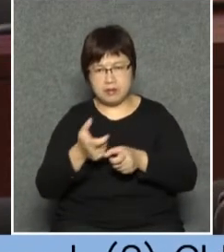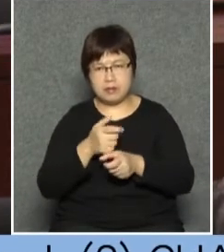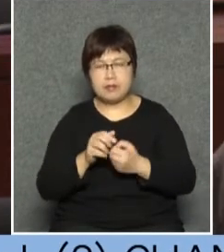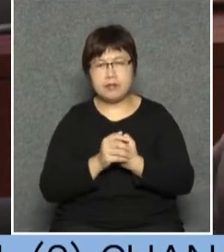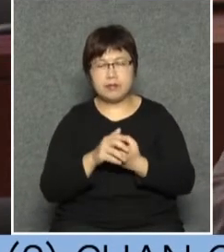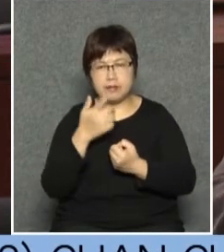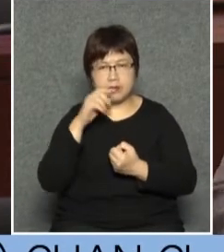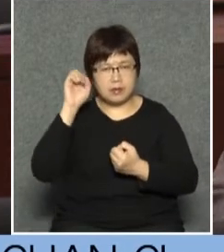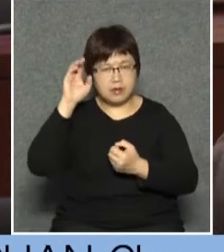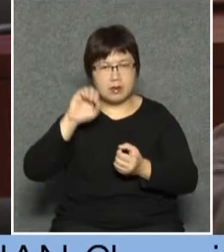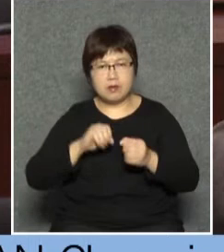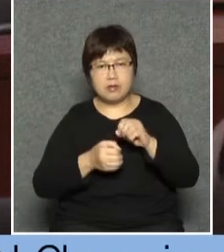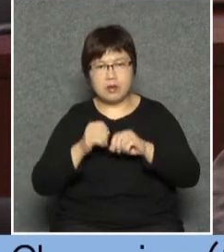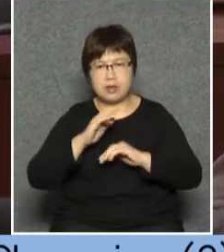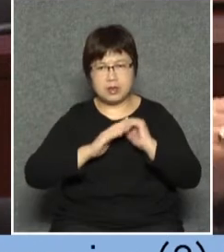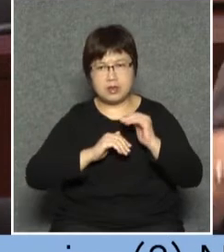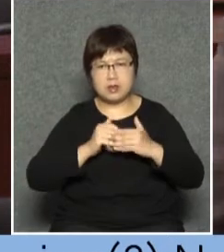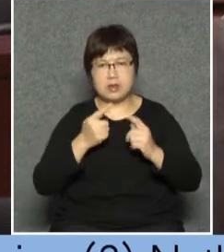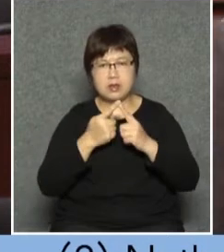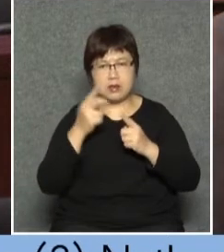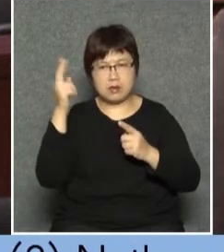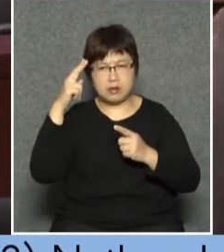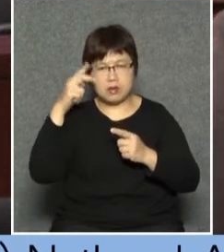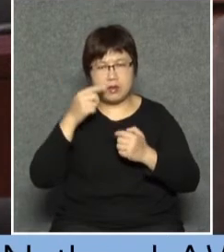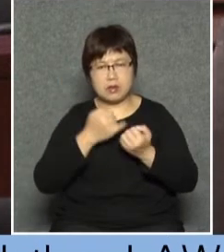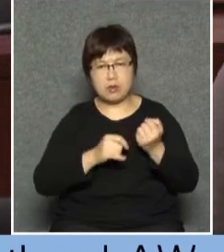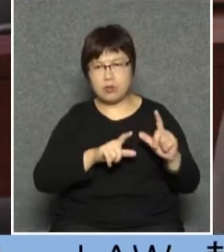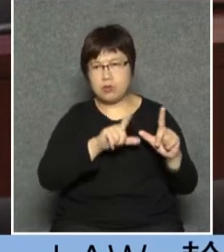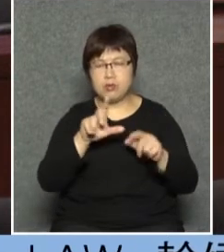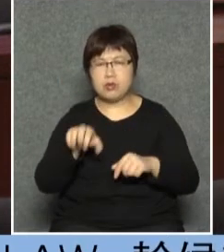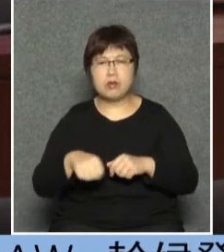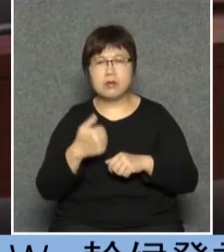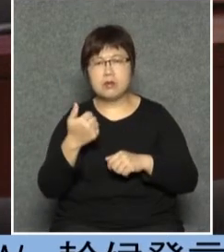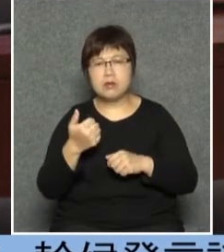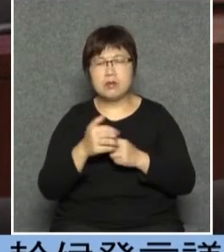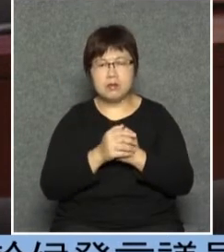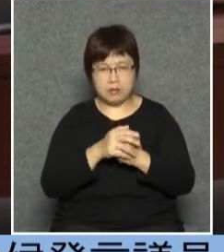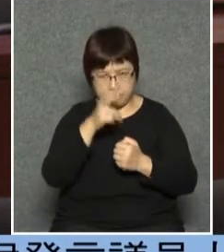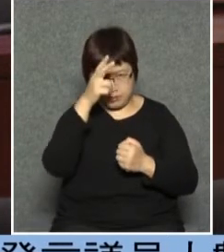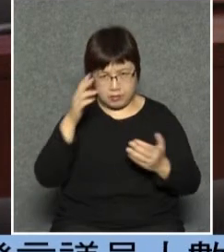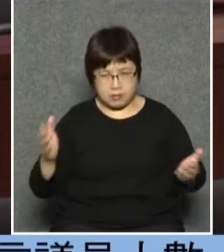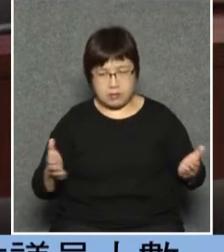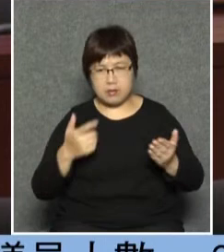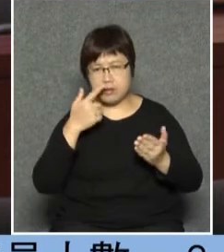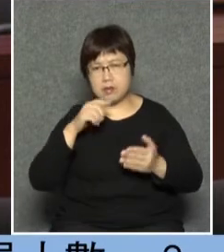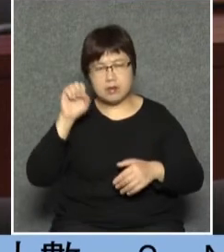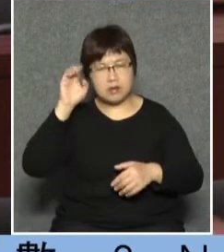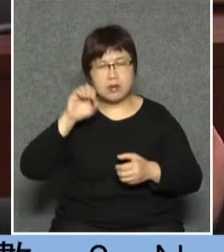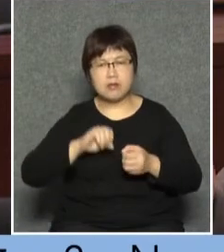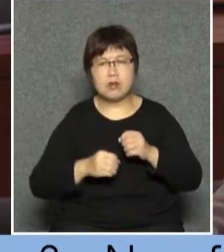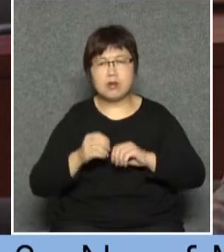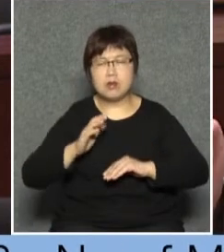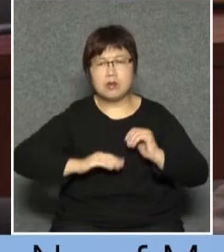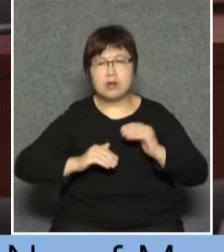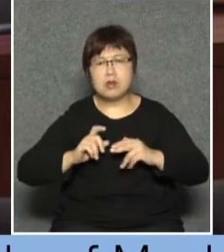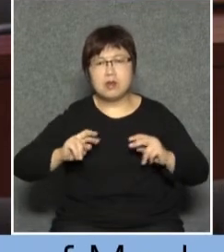新科技應用在市民日常的生活當中。政府要推動創新科技發展應用